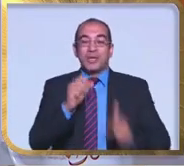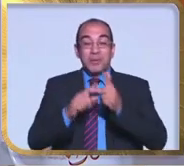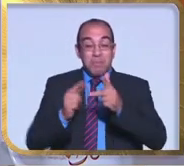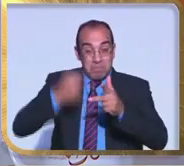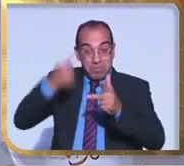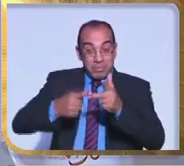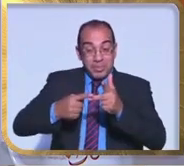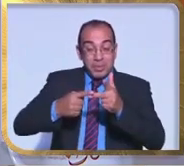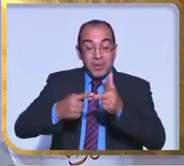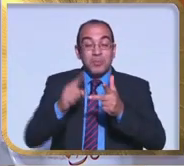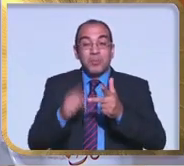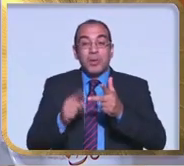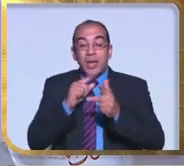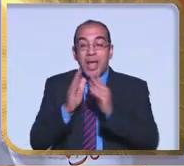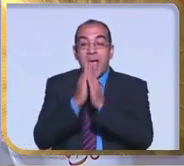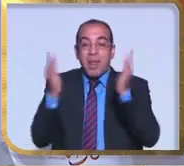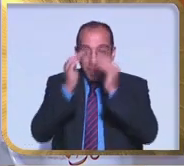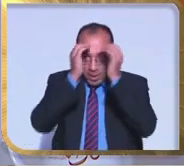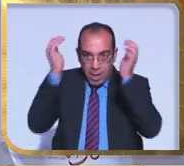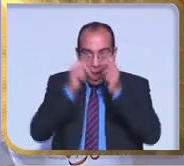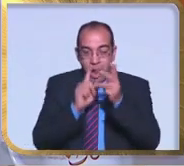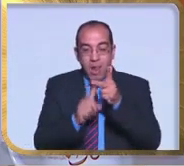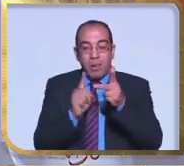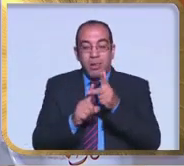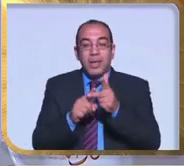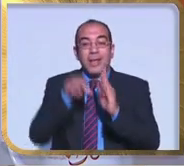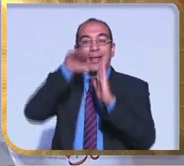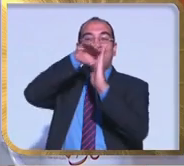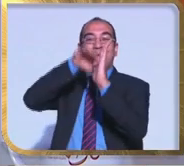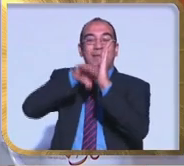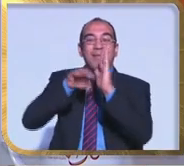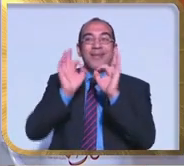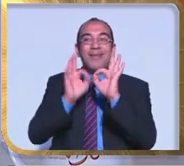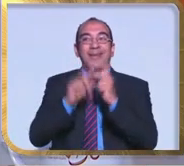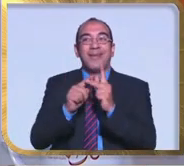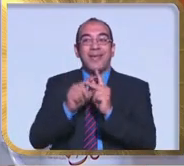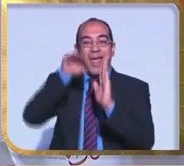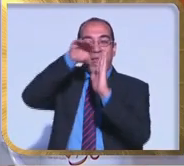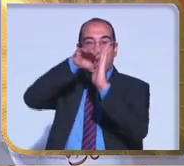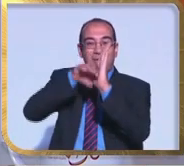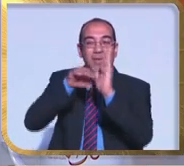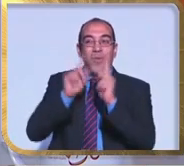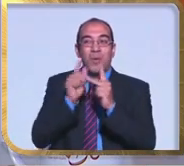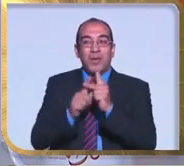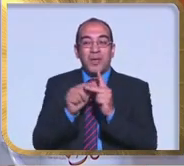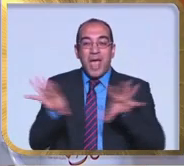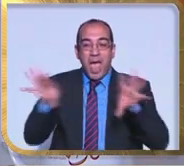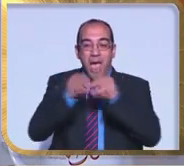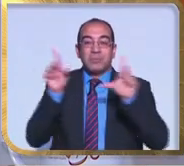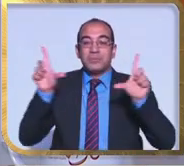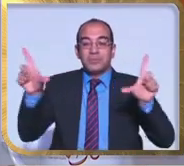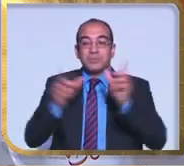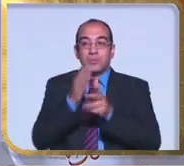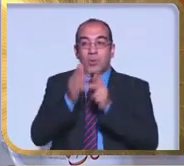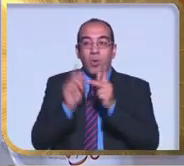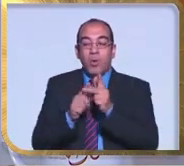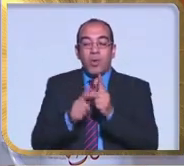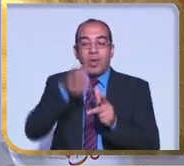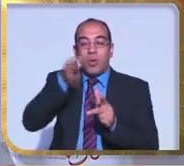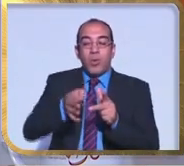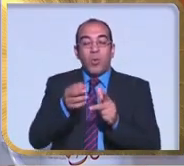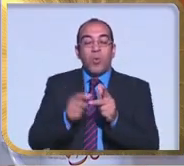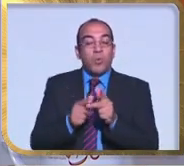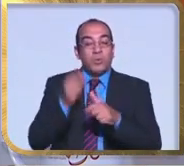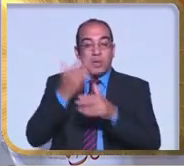ثم بكتاب العلم. الترتيب ده في الجامع الصحيح كان